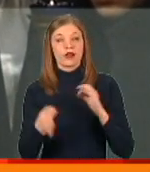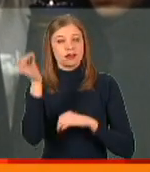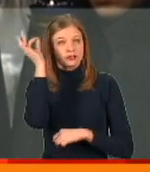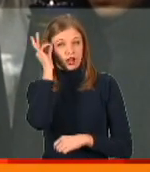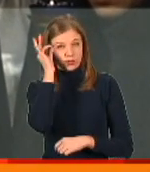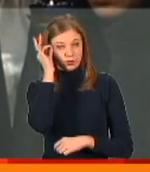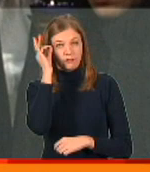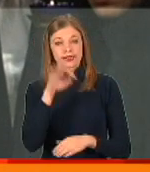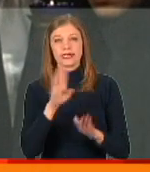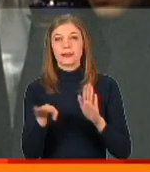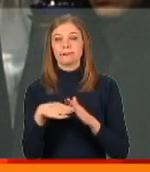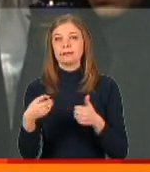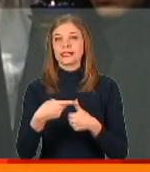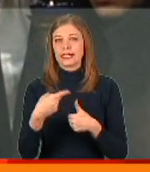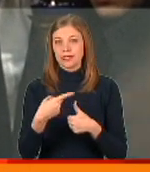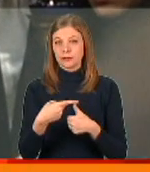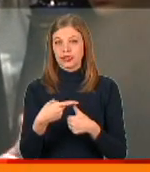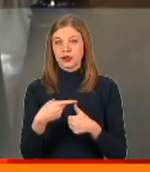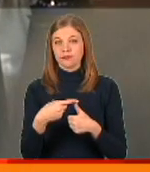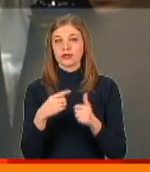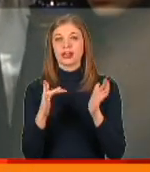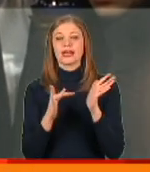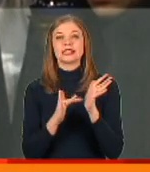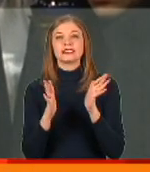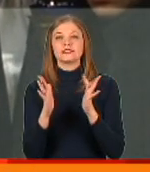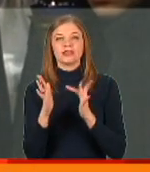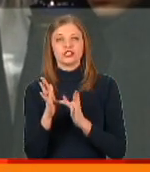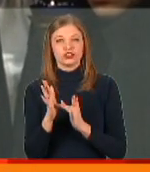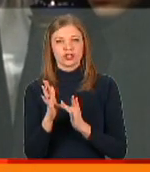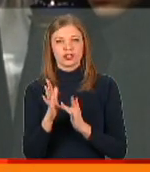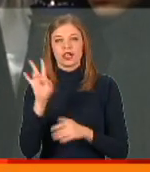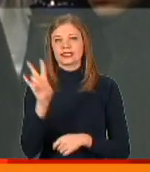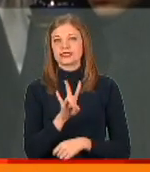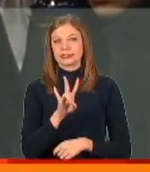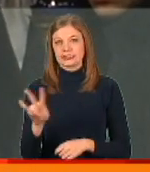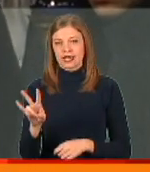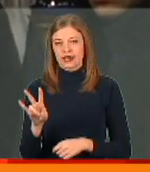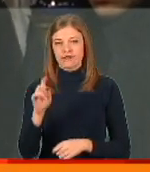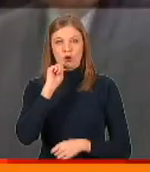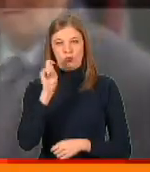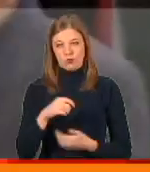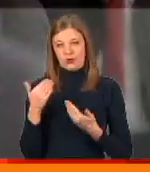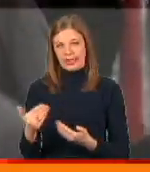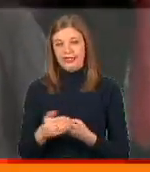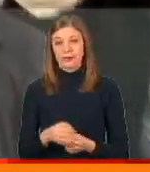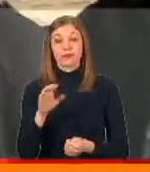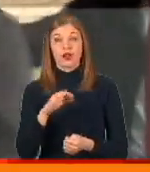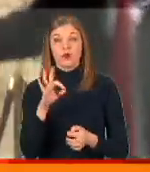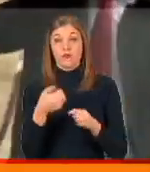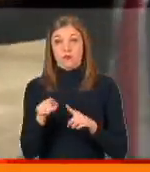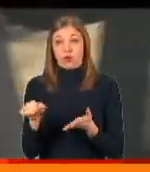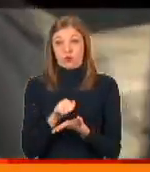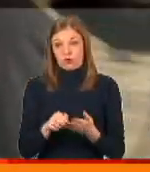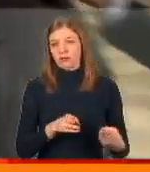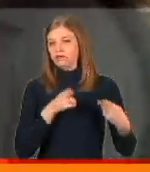згадувати під іменем Святіша Церква України. По Томос українська